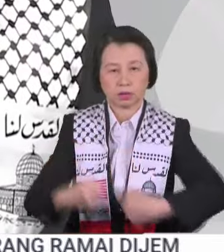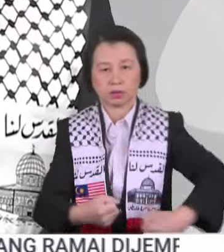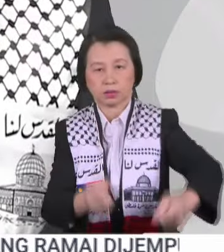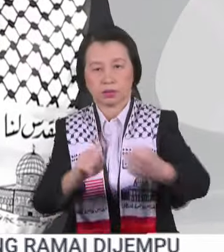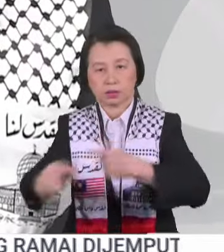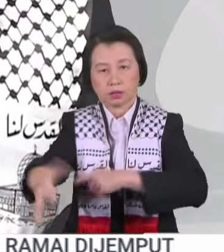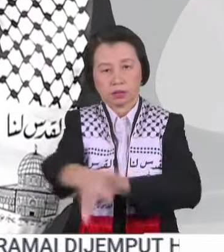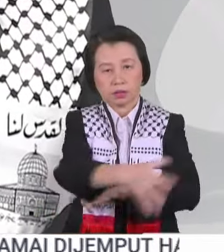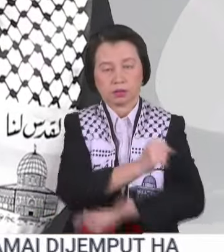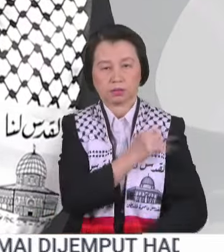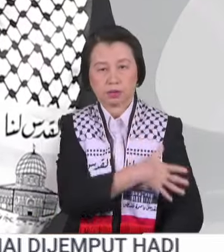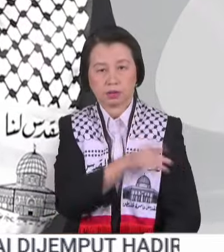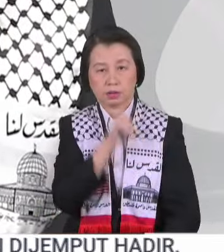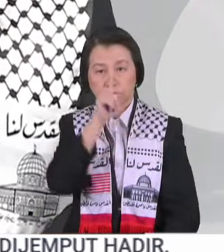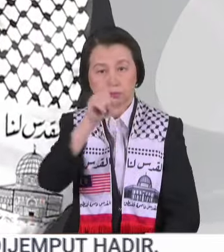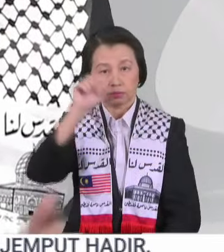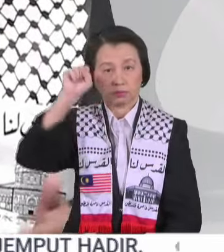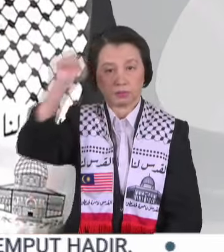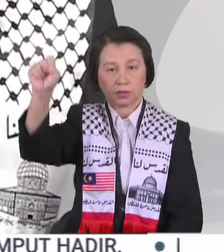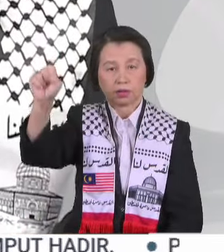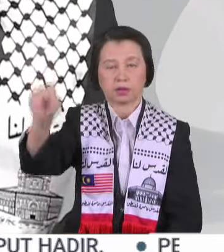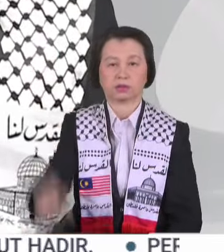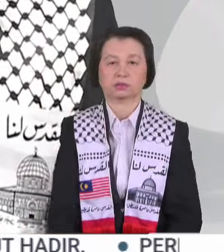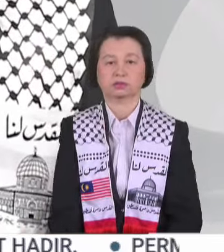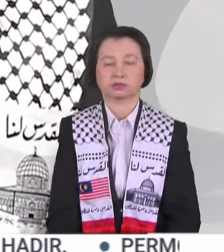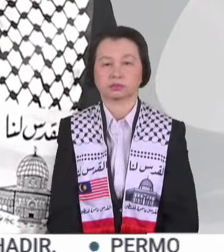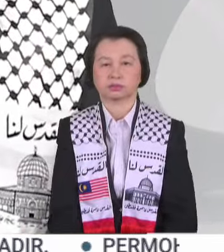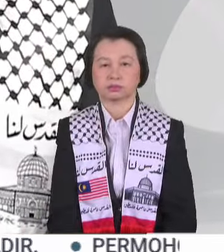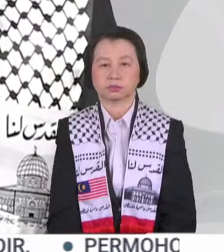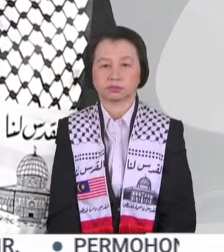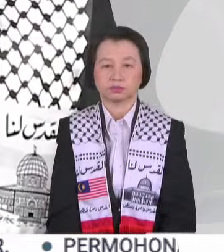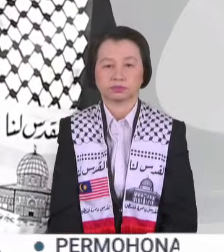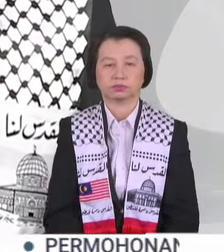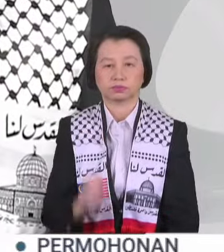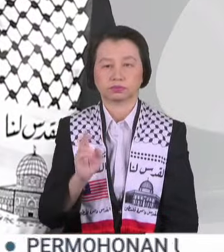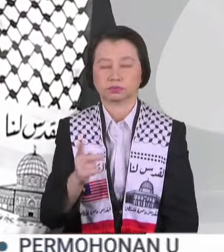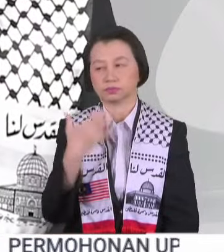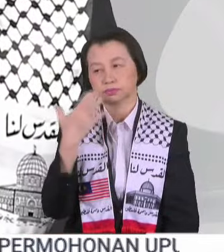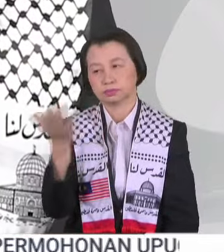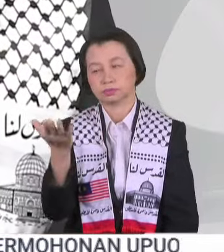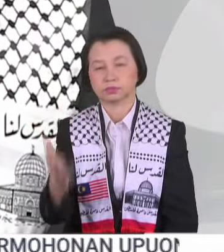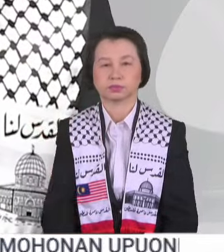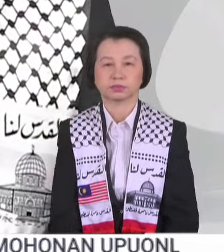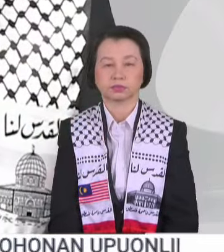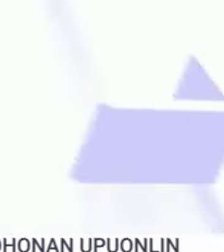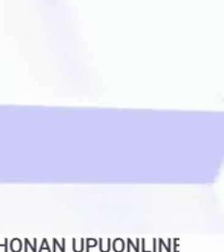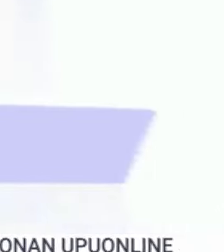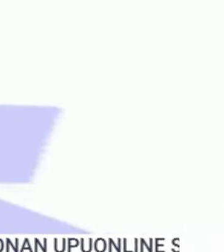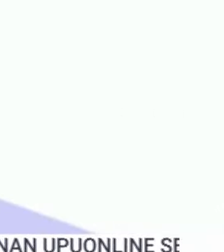ke segara, Palestin pasti merdeka. Silakan saya. Baik, Soran. Terima kasih, Soran.